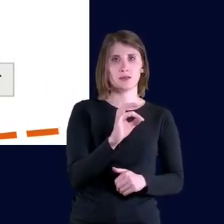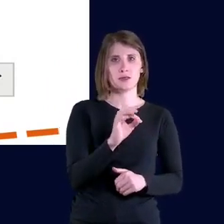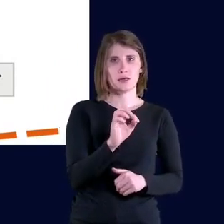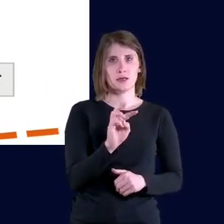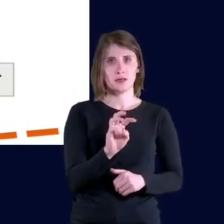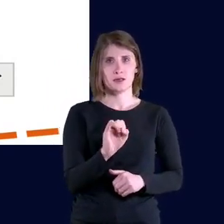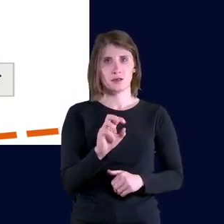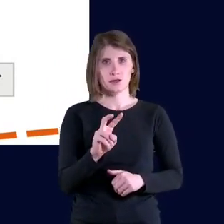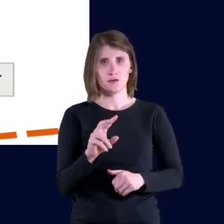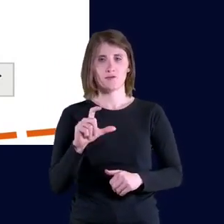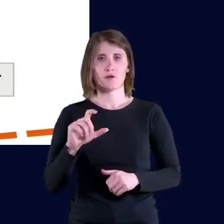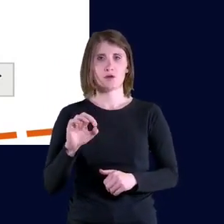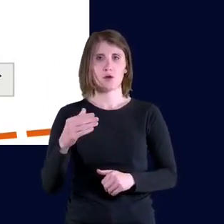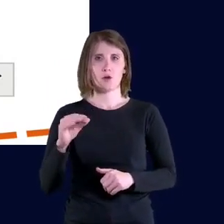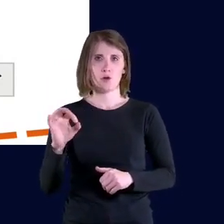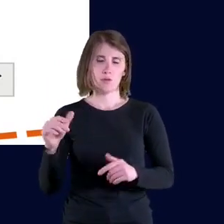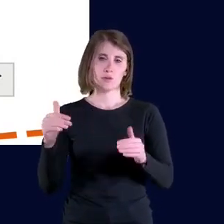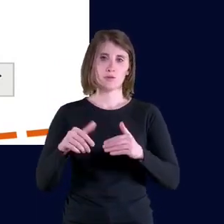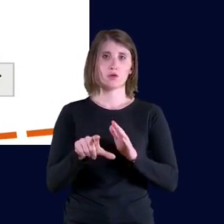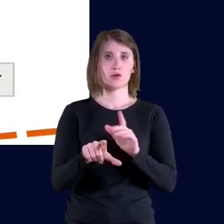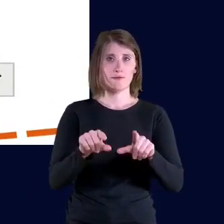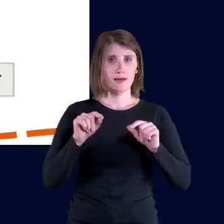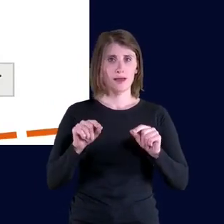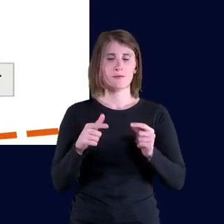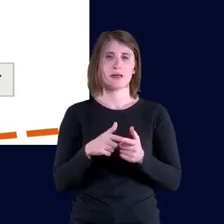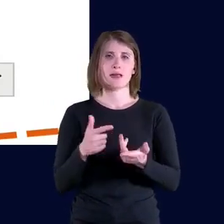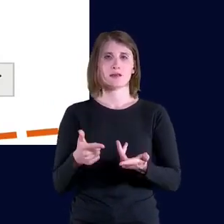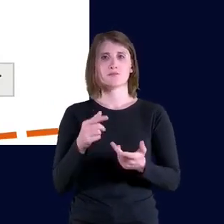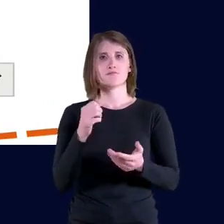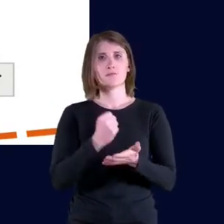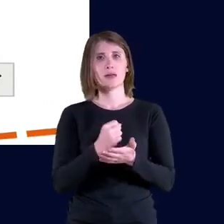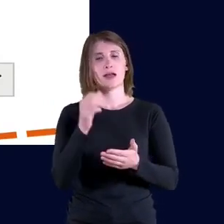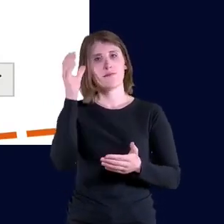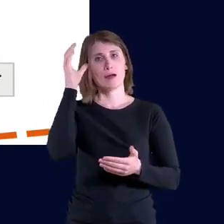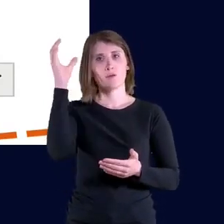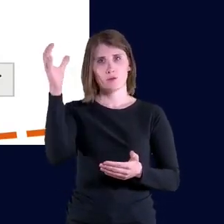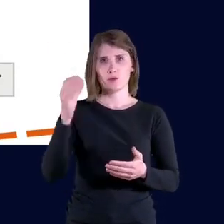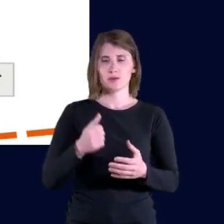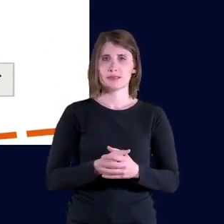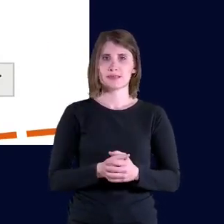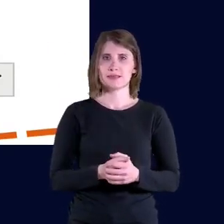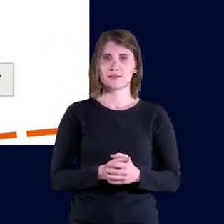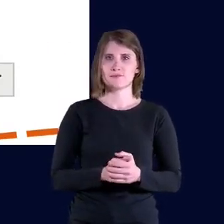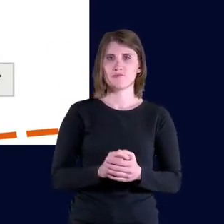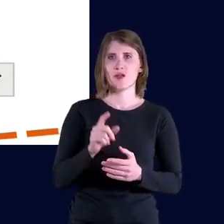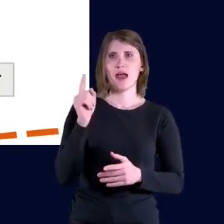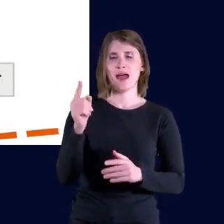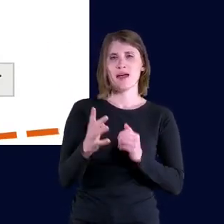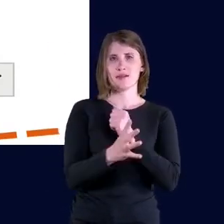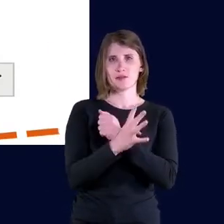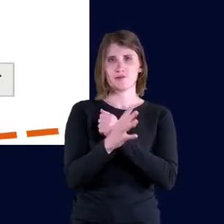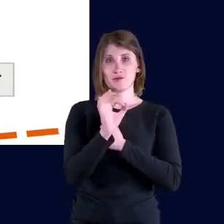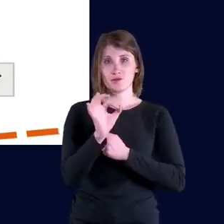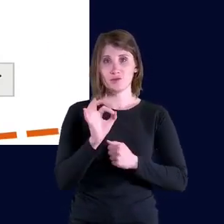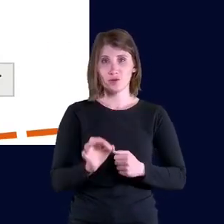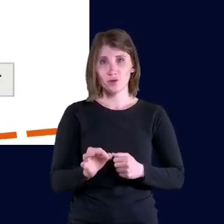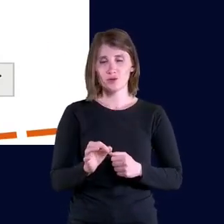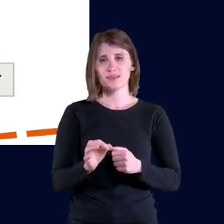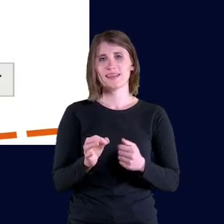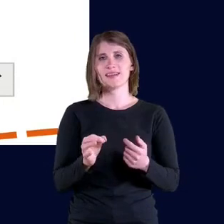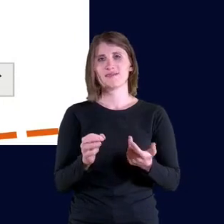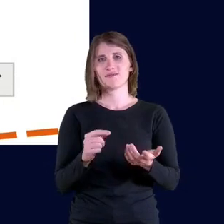możliwości zaznaczenia po prostu praw autorskich copyright ale bodajże ponad 90 procentach